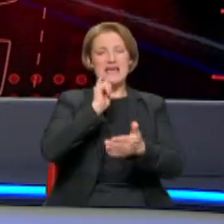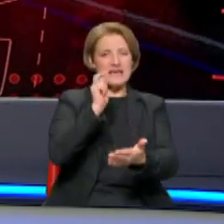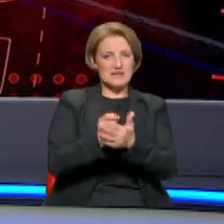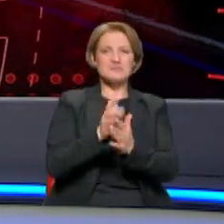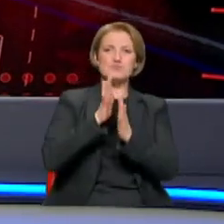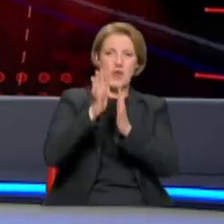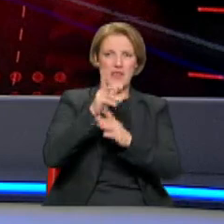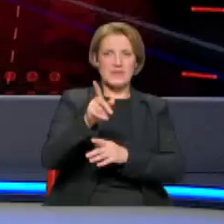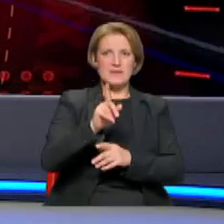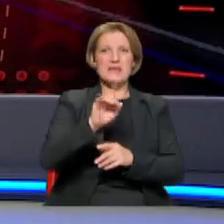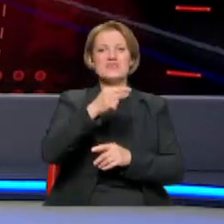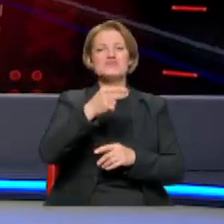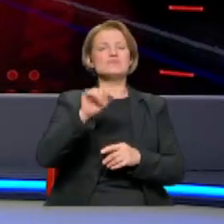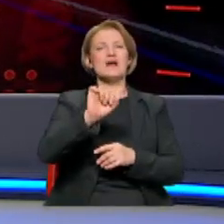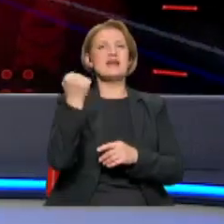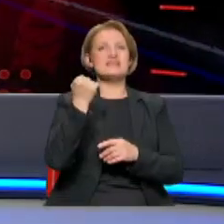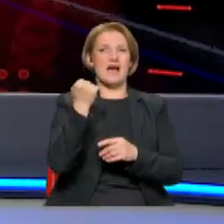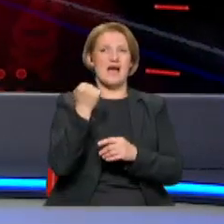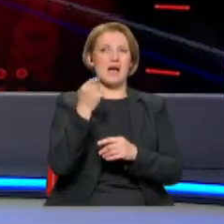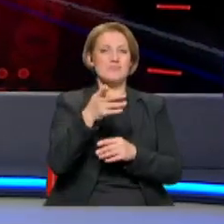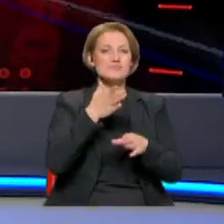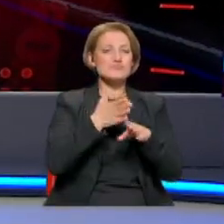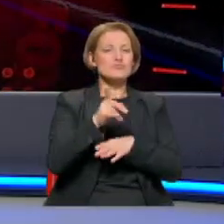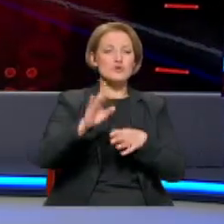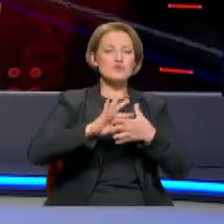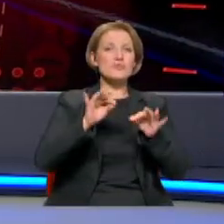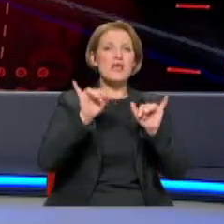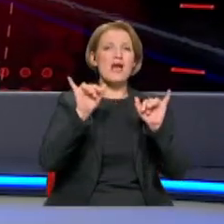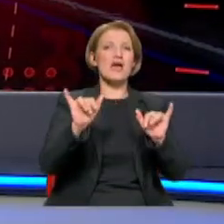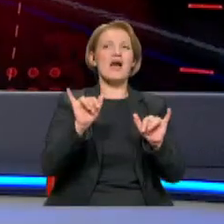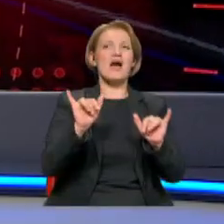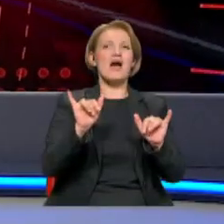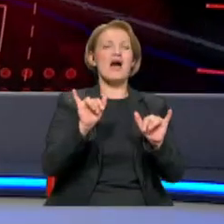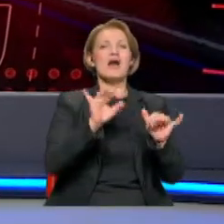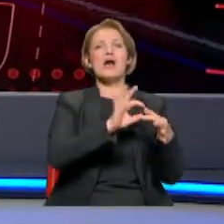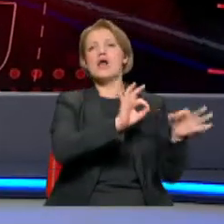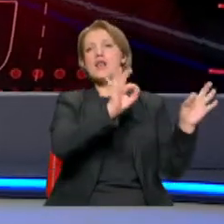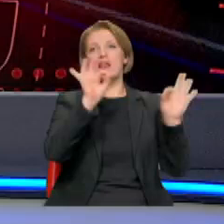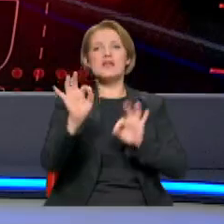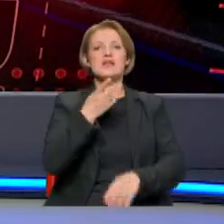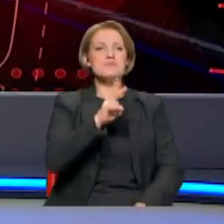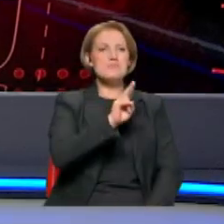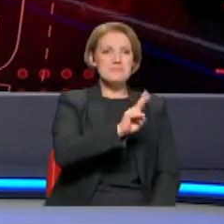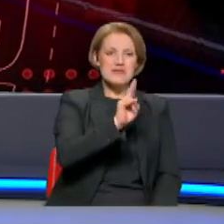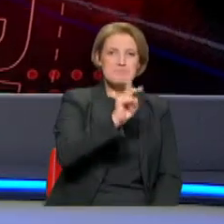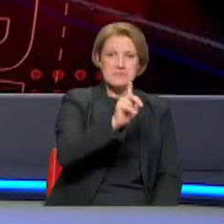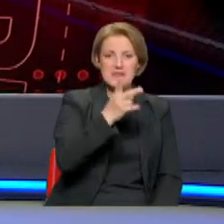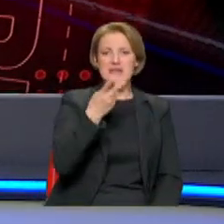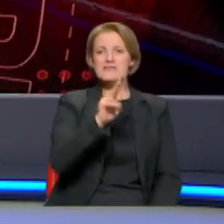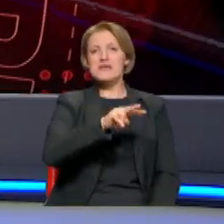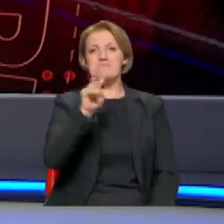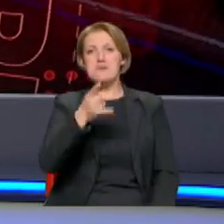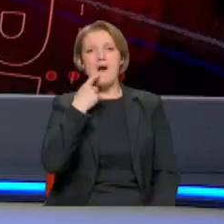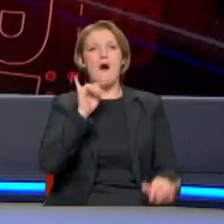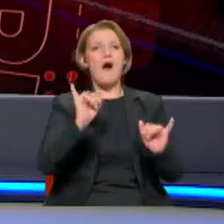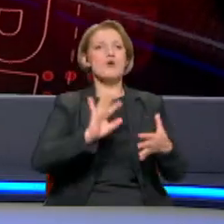cari fazla esaslarına dayanıyor demiş bugün kurduğu cümlenin neredeyse tıpatıp aynısı Çok değil bir yıl önce